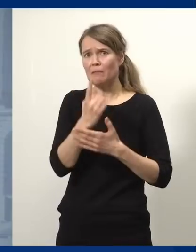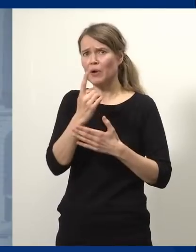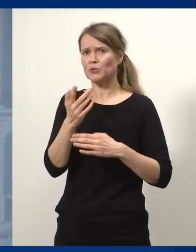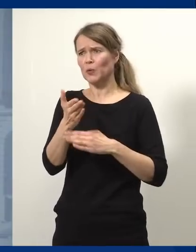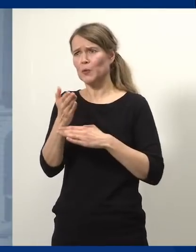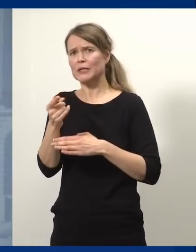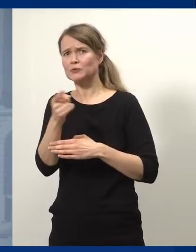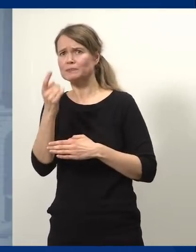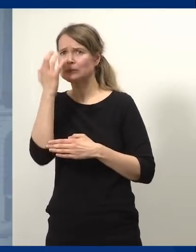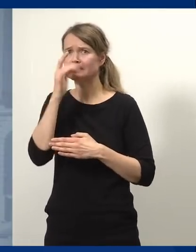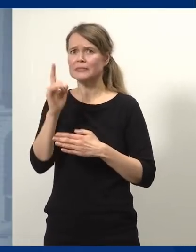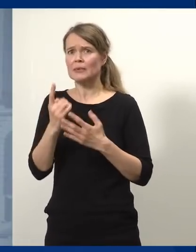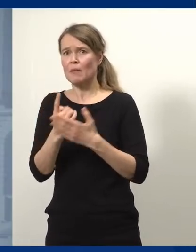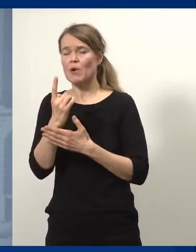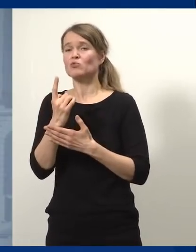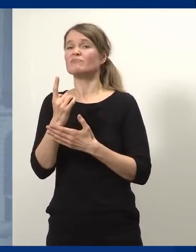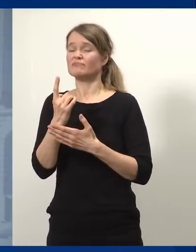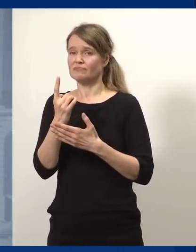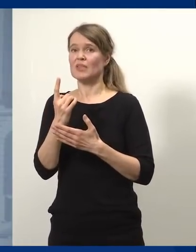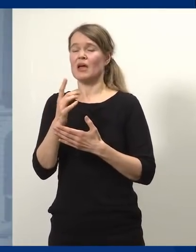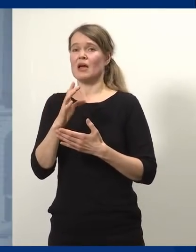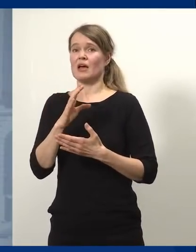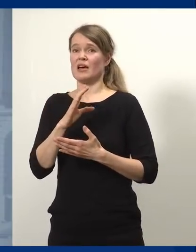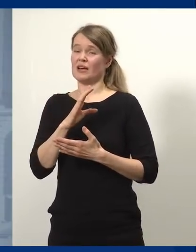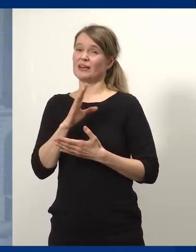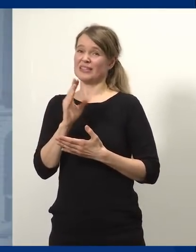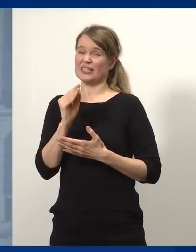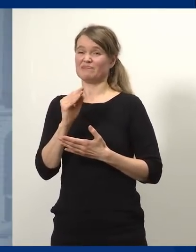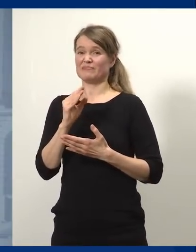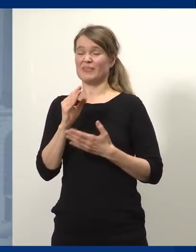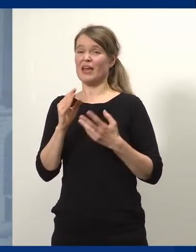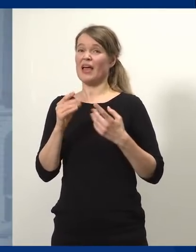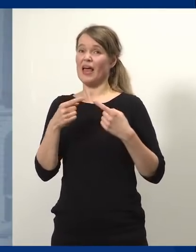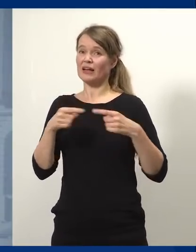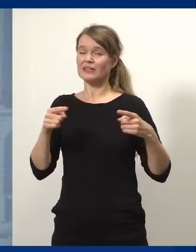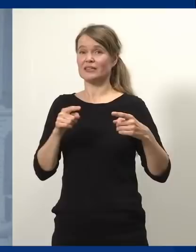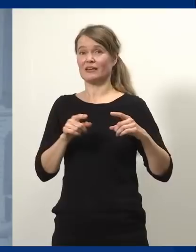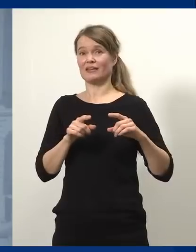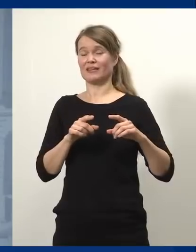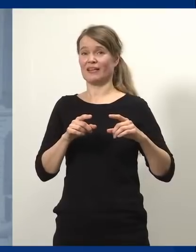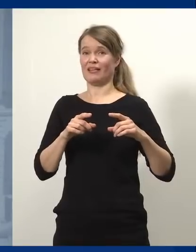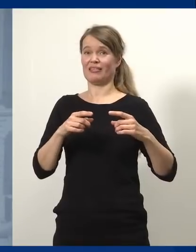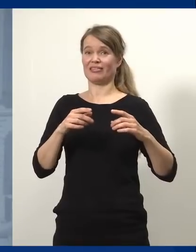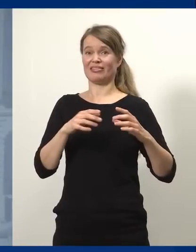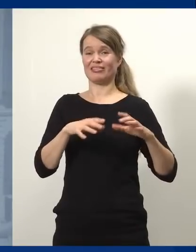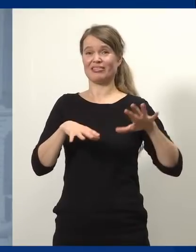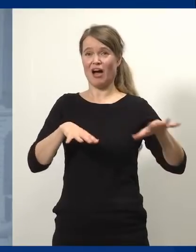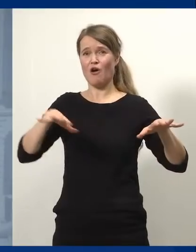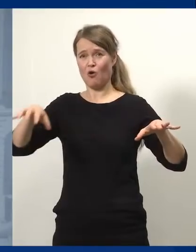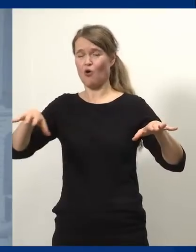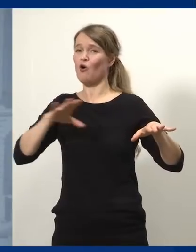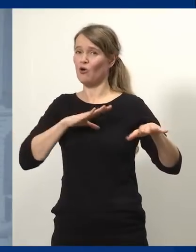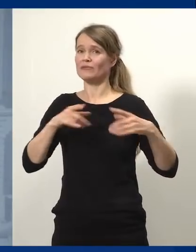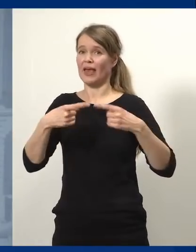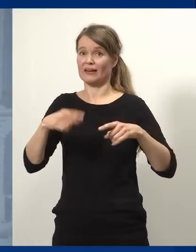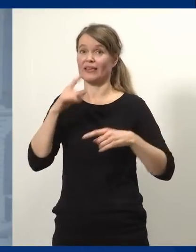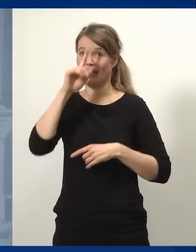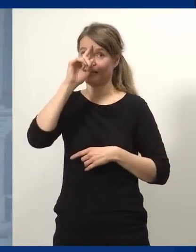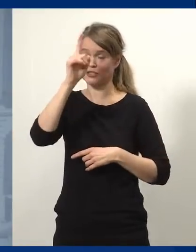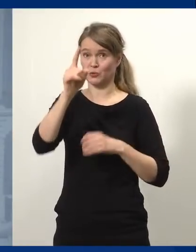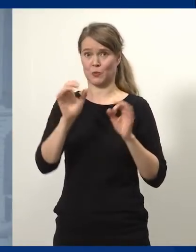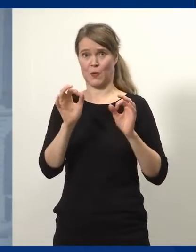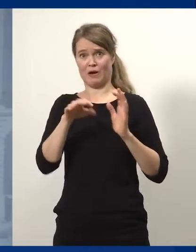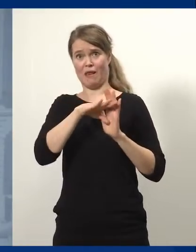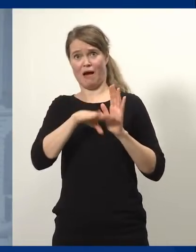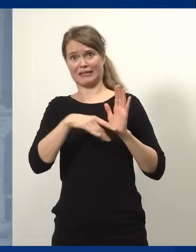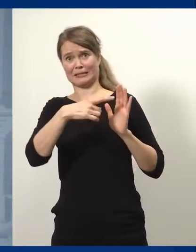näkökulmastaansa on tietenkin kohtuutonta se, että meillä on eri tahoilla erilaisia käsityksiä lainsäädännön tulkitsemisesta, ja tältä